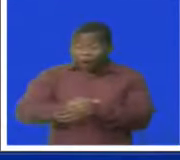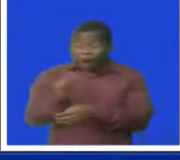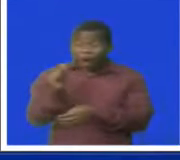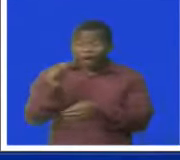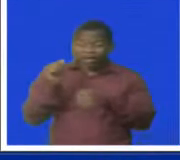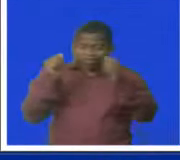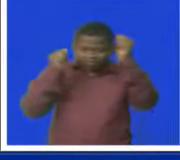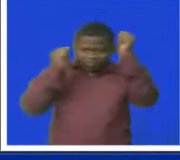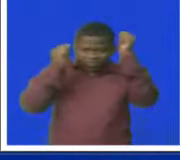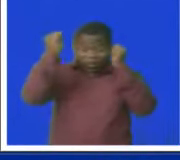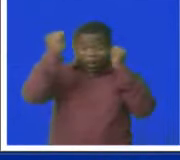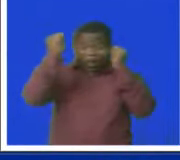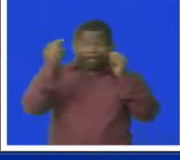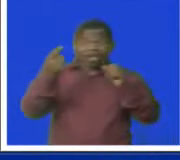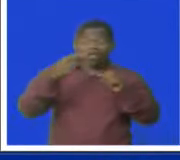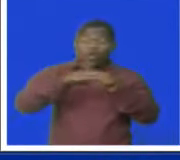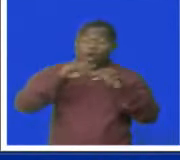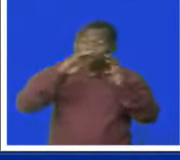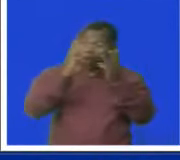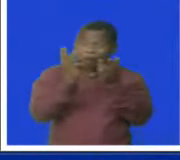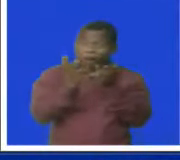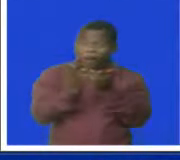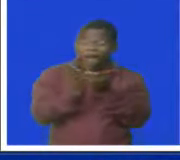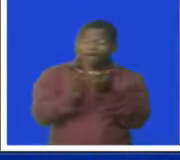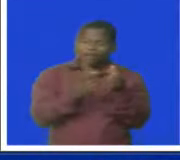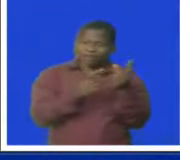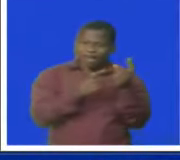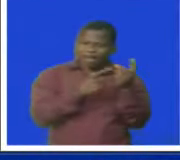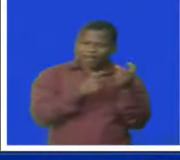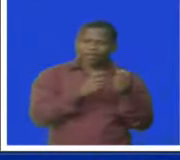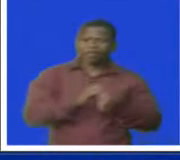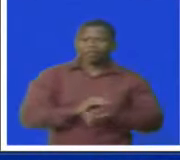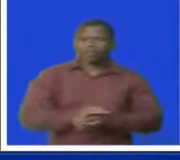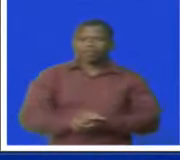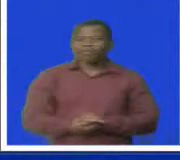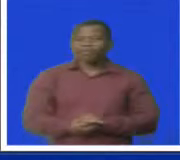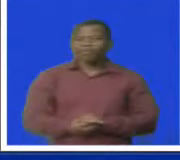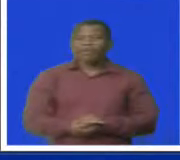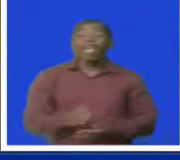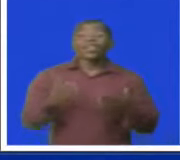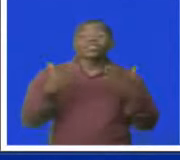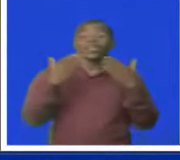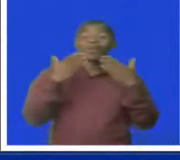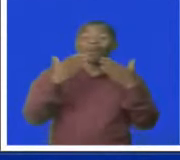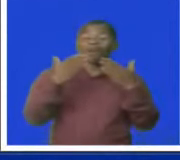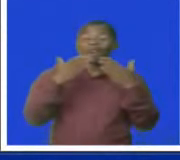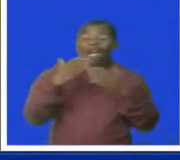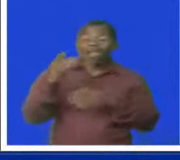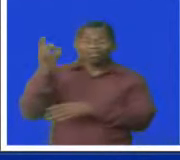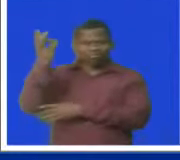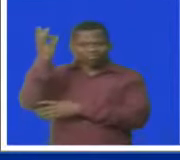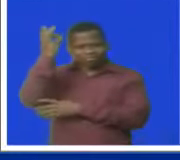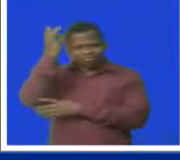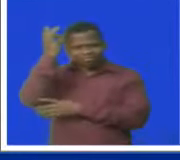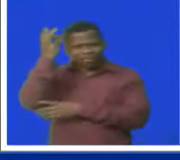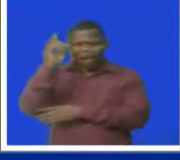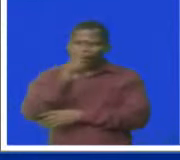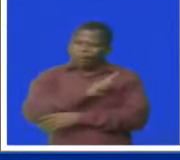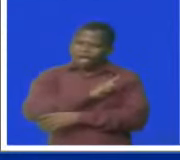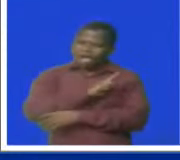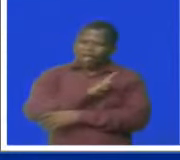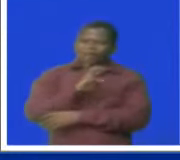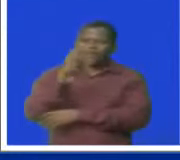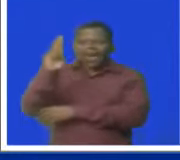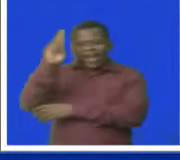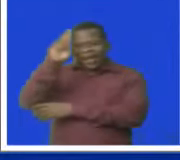kangwane futhi basike bakhumbule labantu abadzala nase siyathi nje ukuthi inkosi yethu